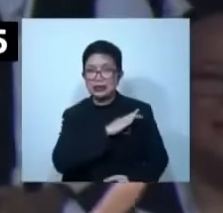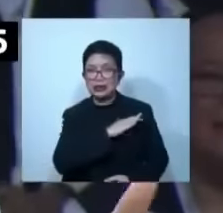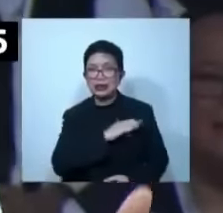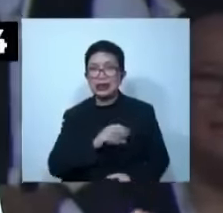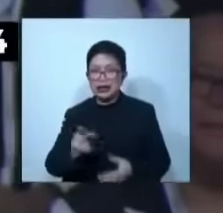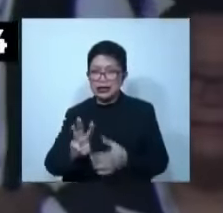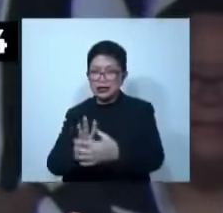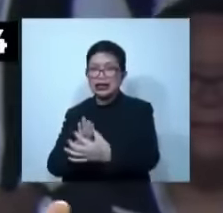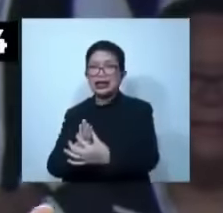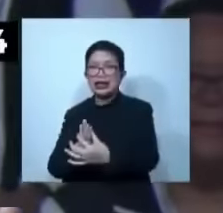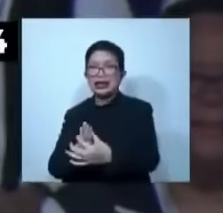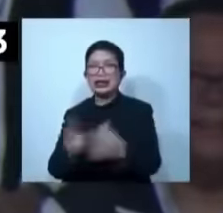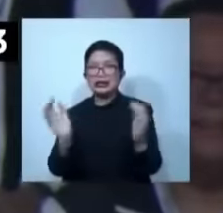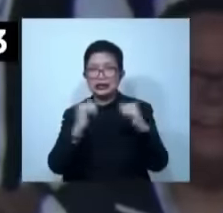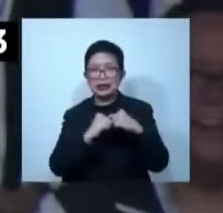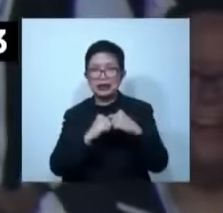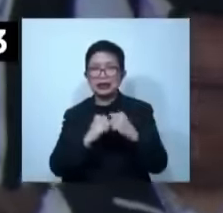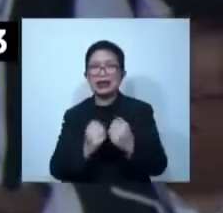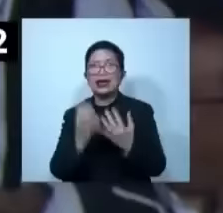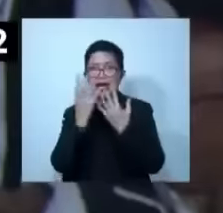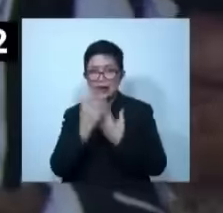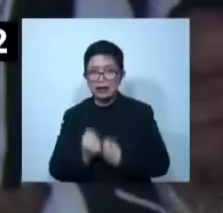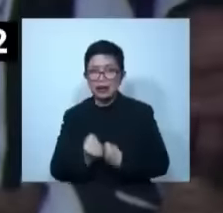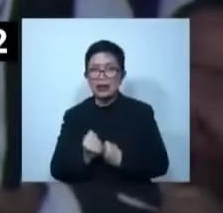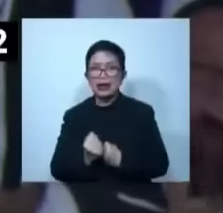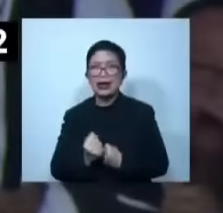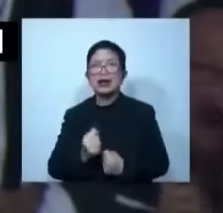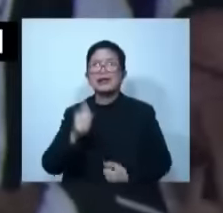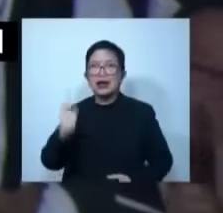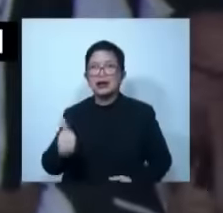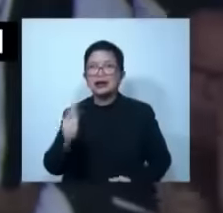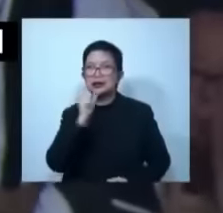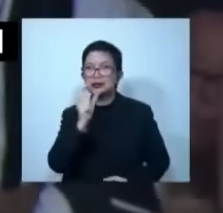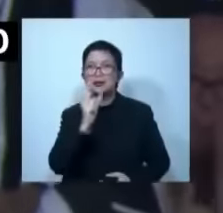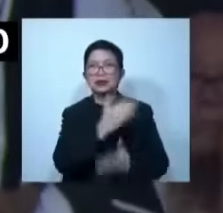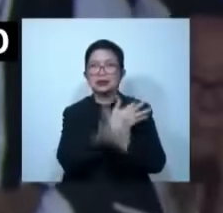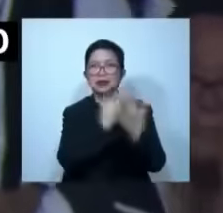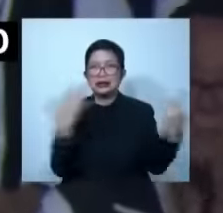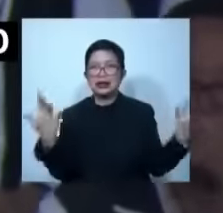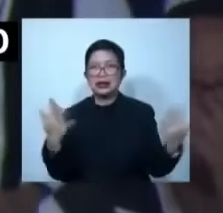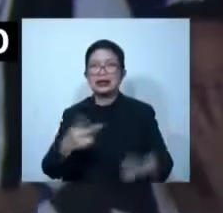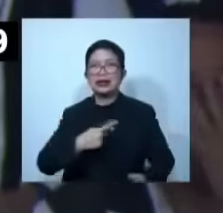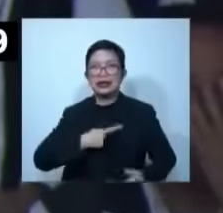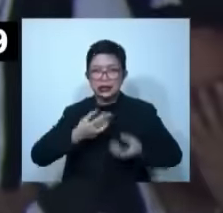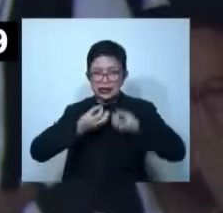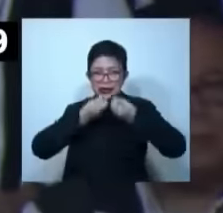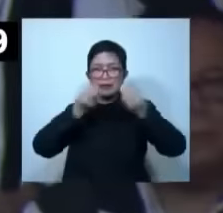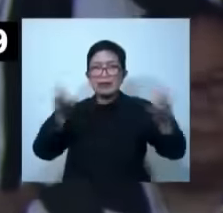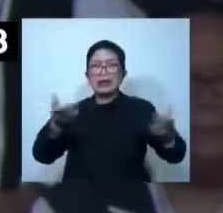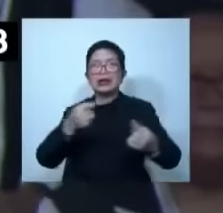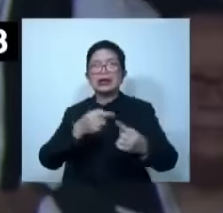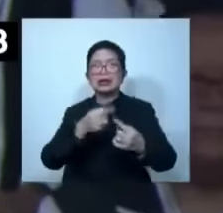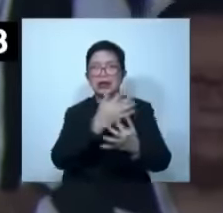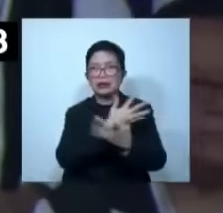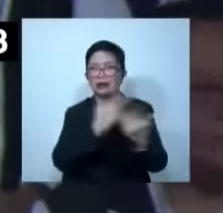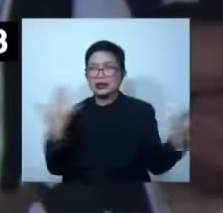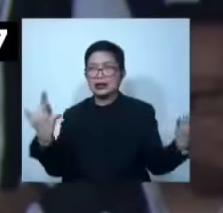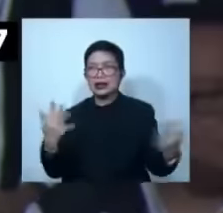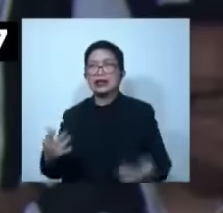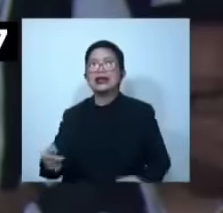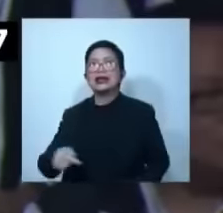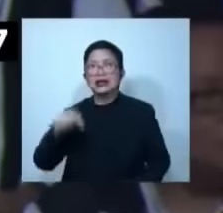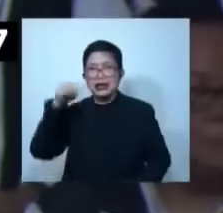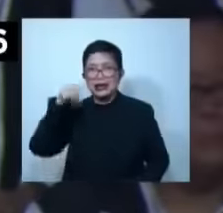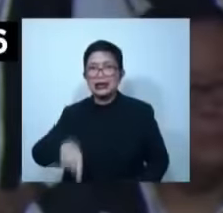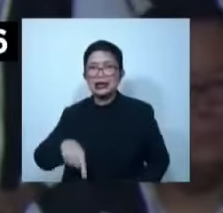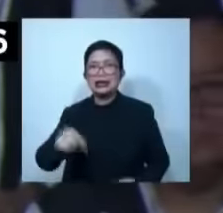Mudah-mudahan ini harapan baik untuk masyarakat. Maka yang mesti kita sampaikan kepada masyarakat, inilah janji